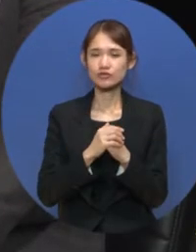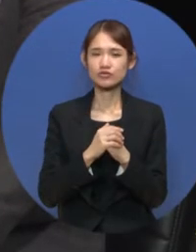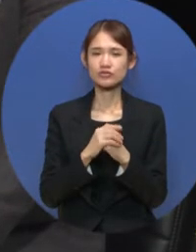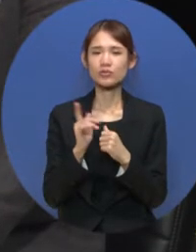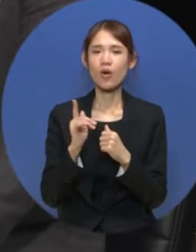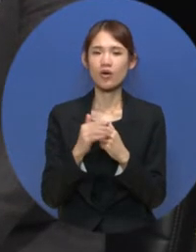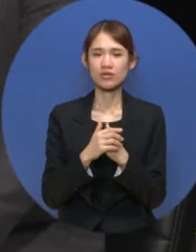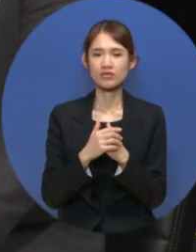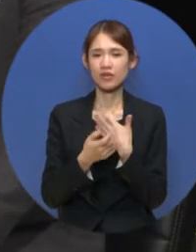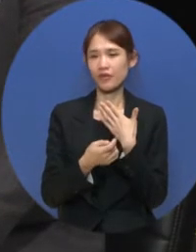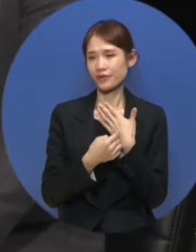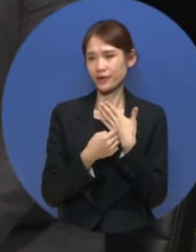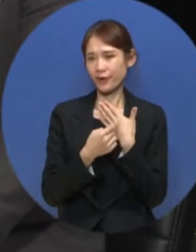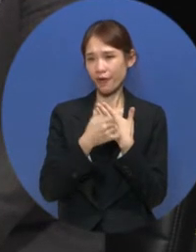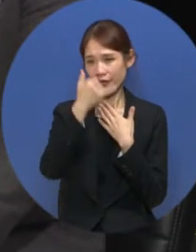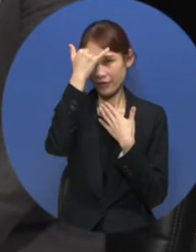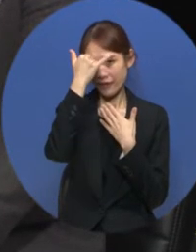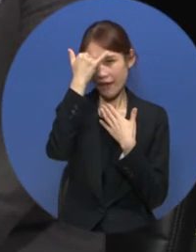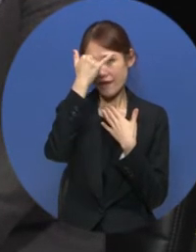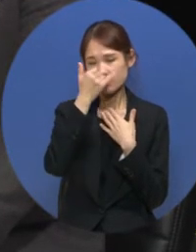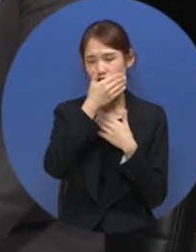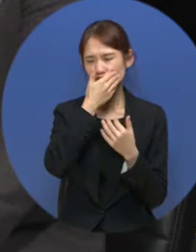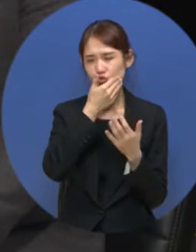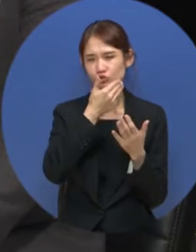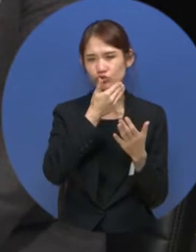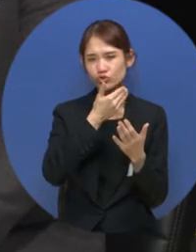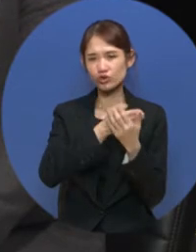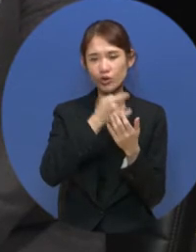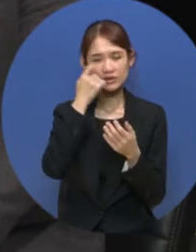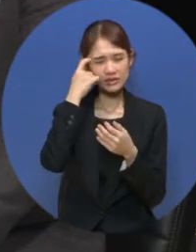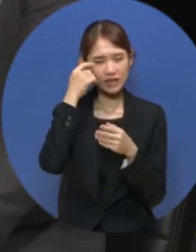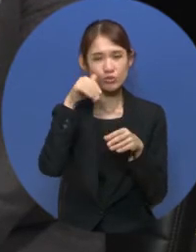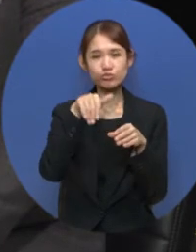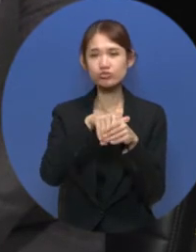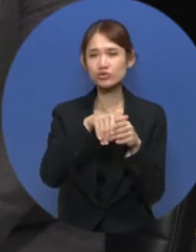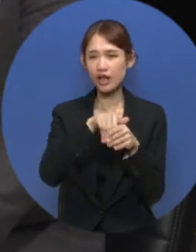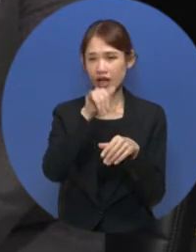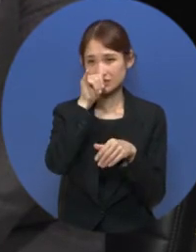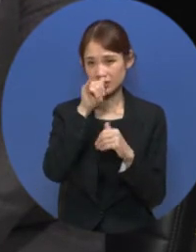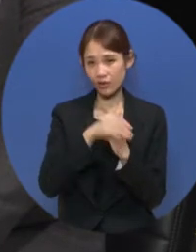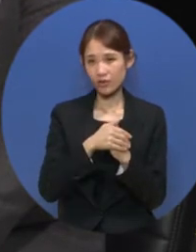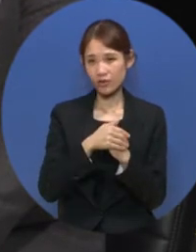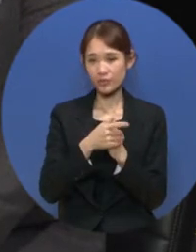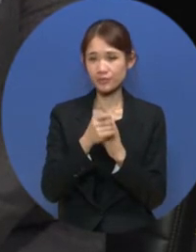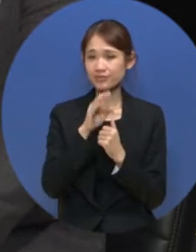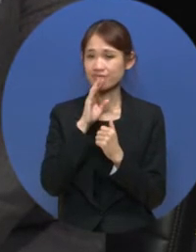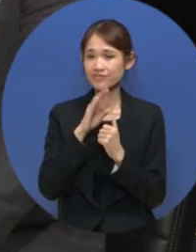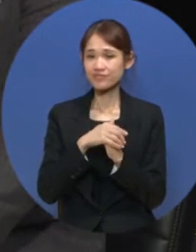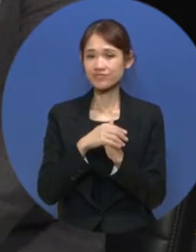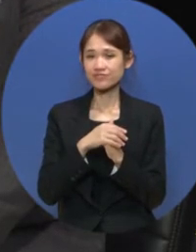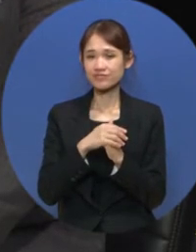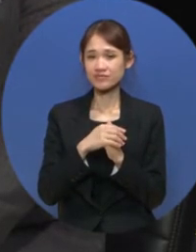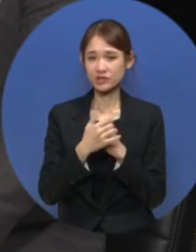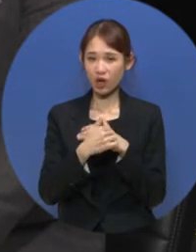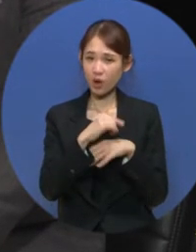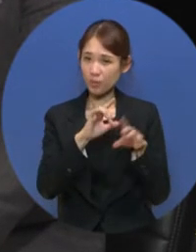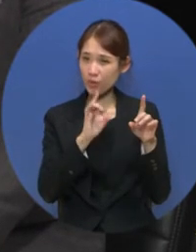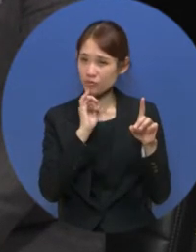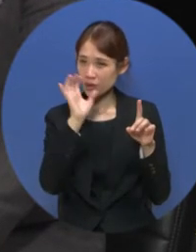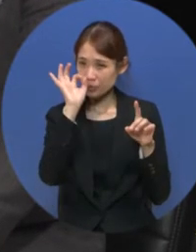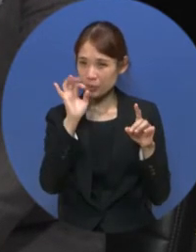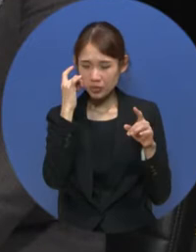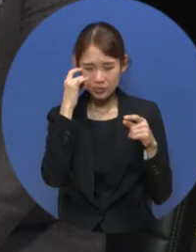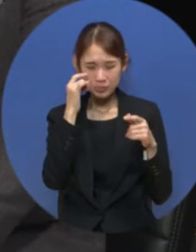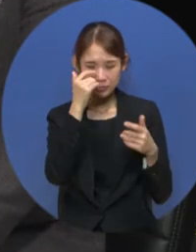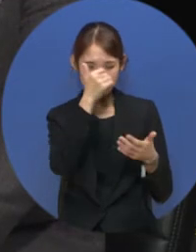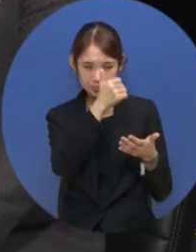우리나라 같은 경우는 거칠애를 중요시하는 예, 그렇죠. 문화가 조금 있기는 해요. 네. 그래서 사실 겉모습만 보고 사람을 판단해서는